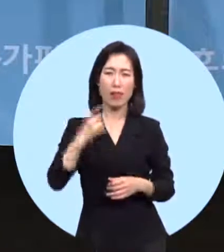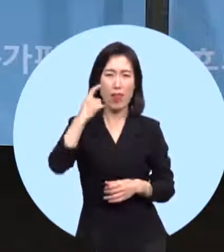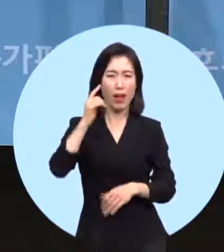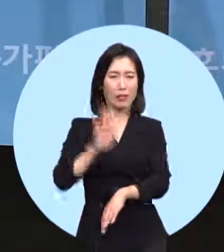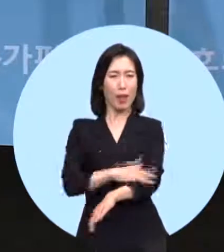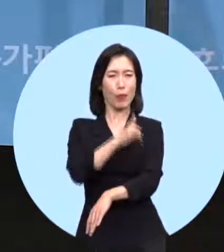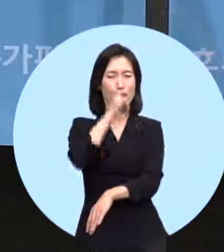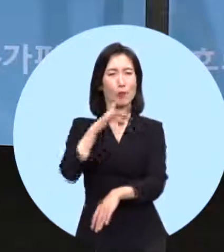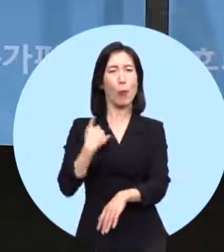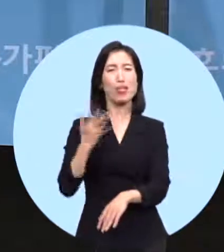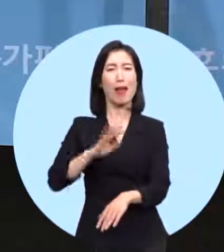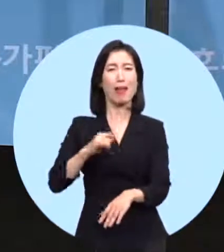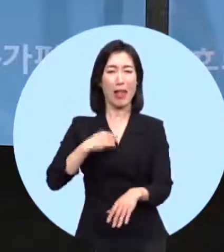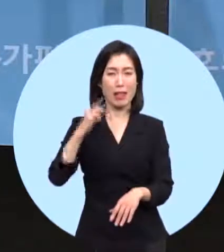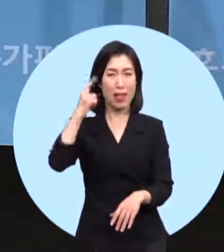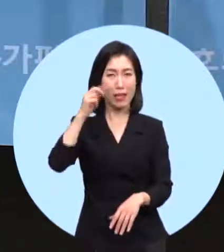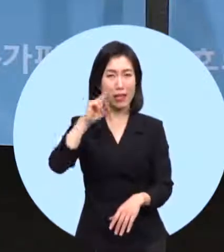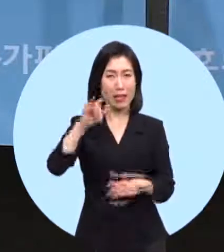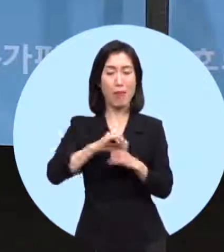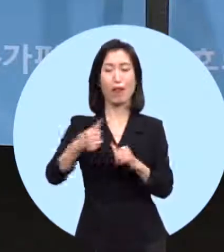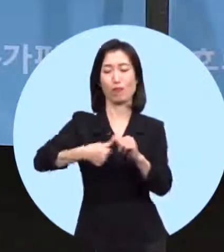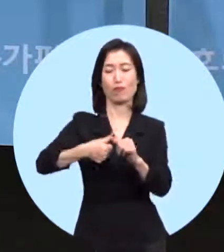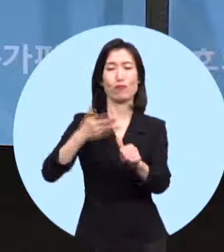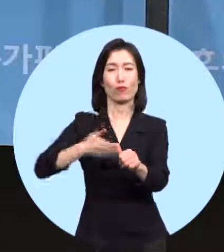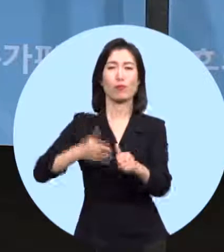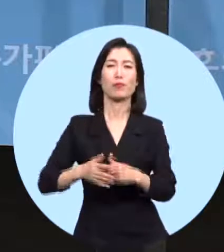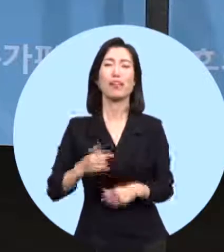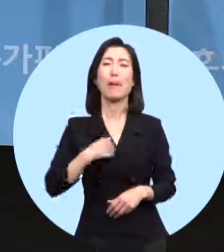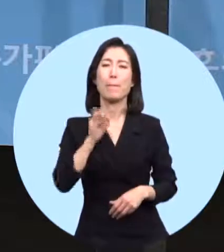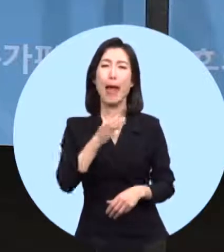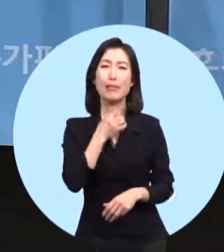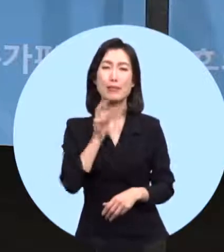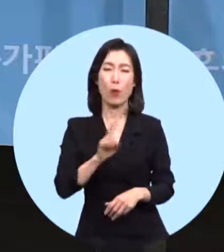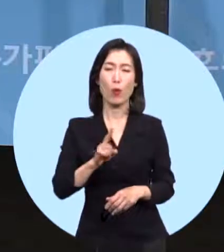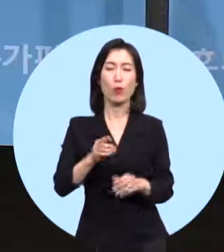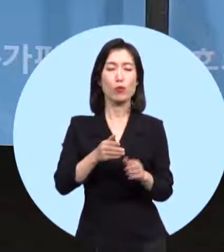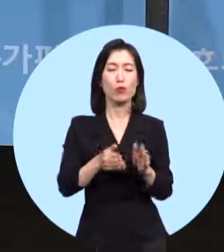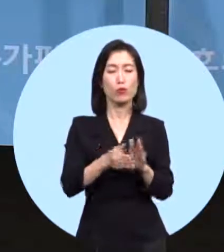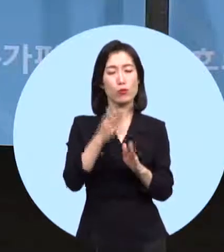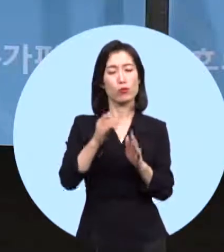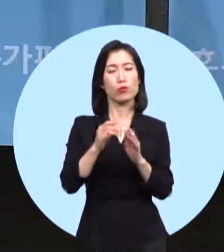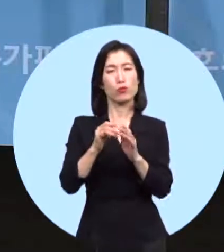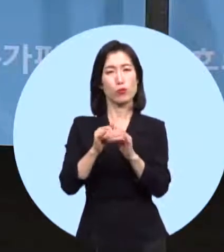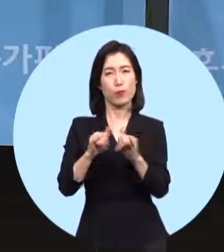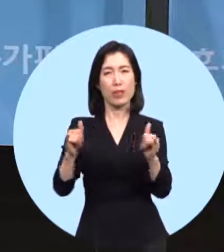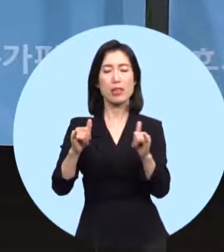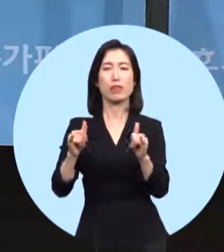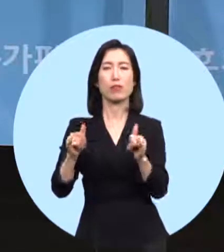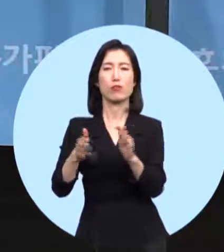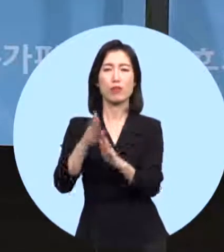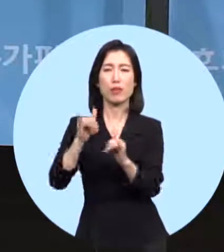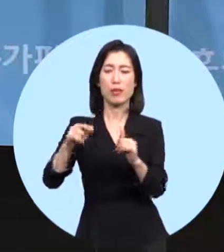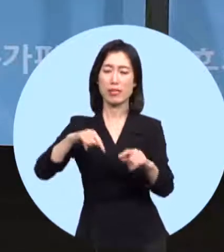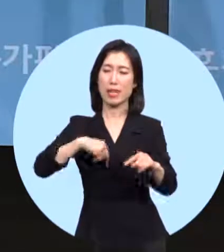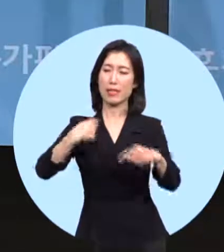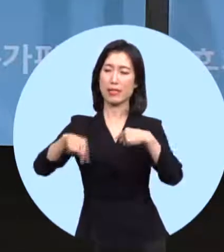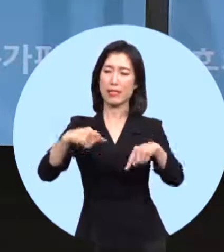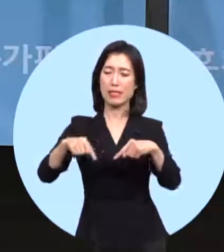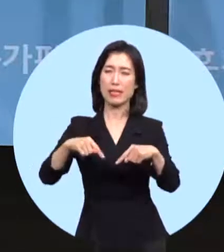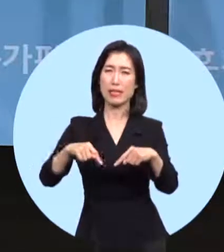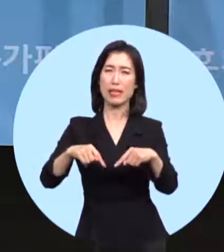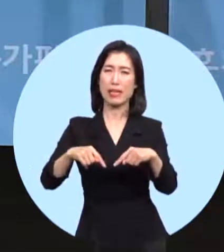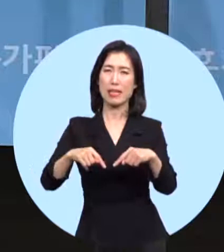인식이라면 많은 비판을 바랍니다. 그렇기 때문에 제가 말씀드리고 싶은 것은 주민자치의 기간이 그렇게